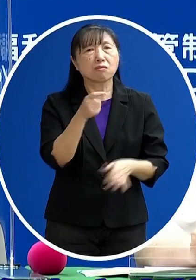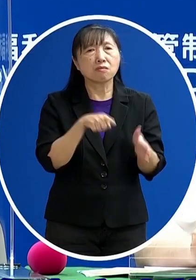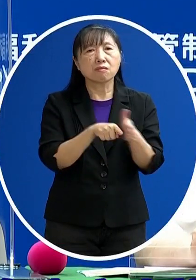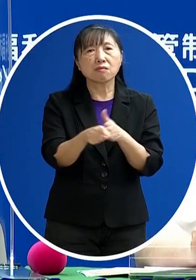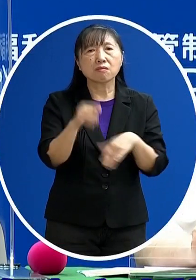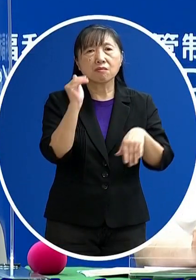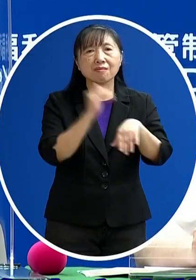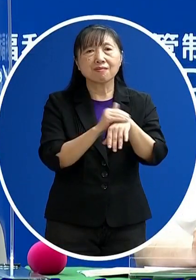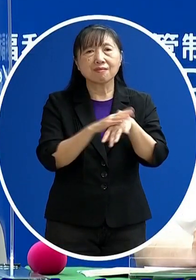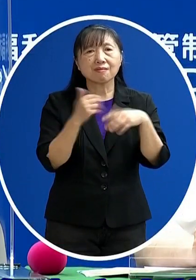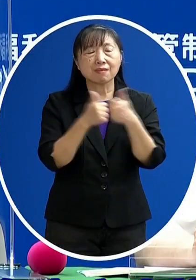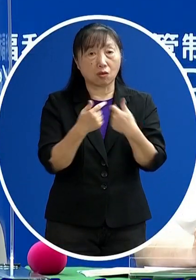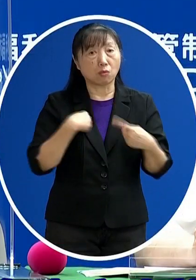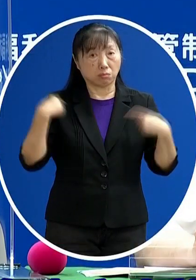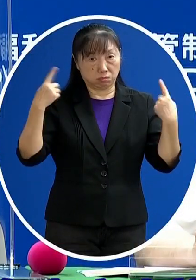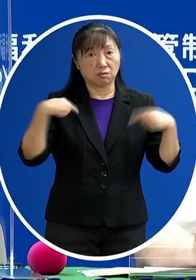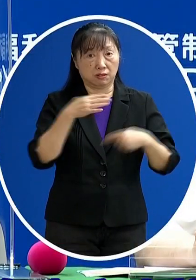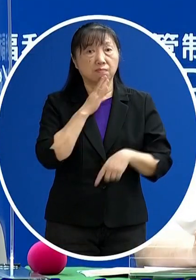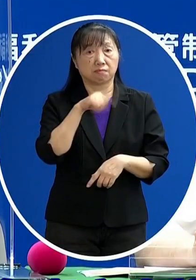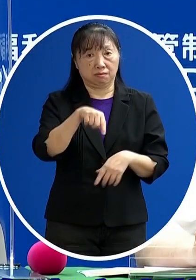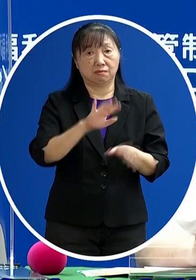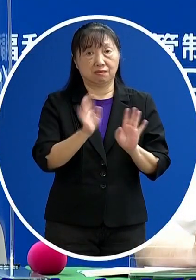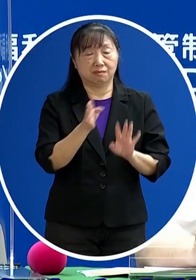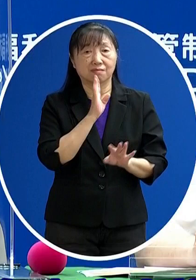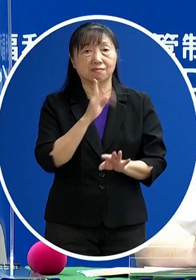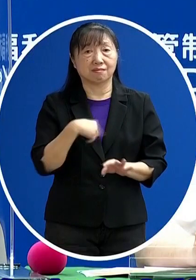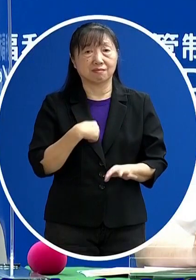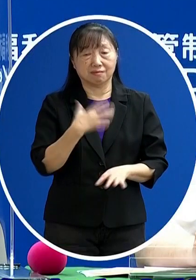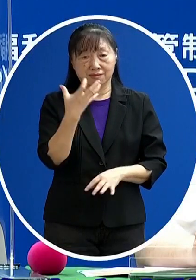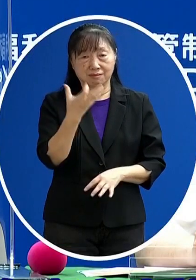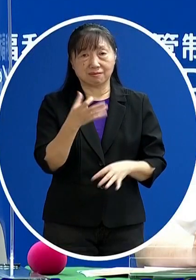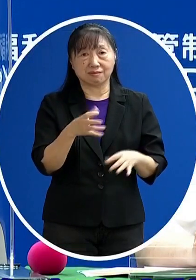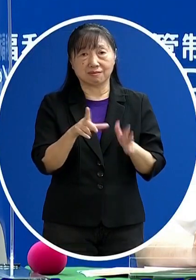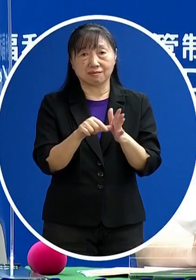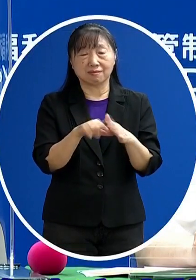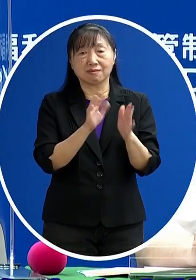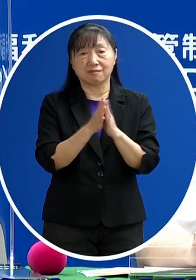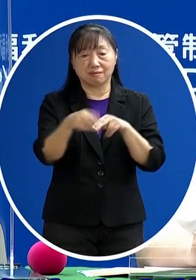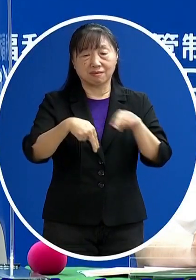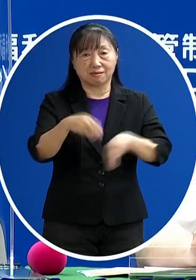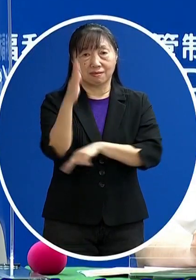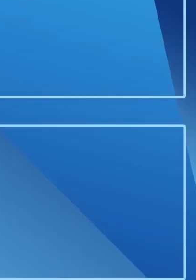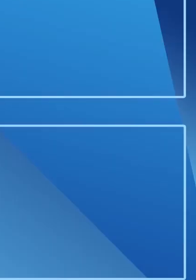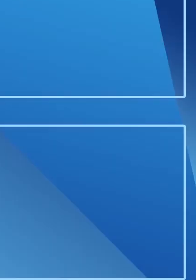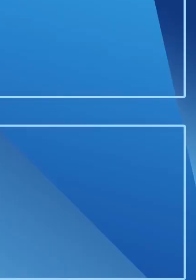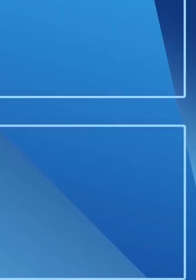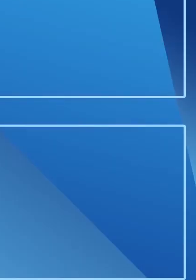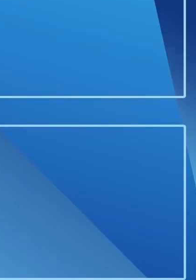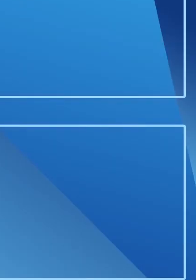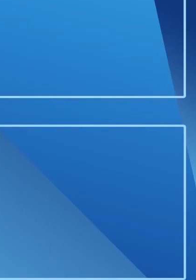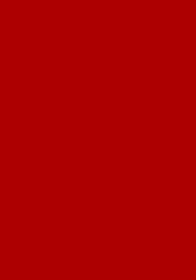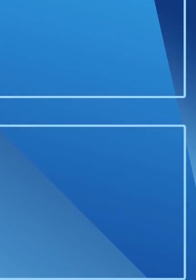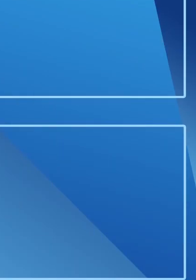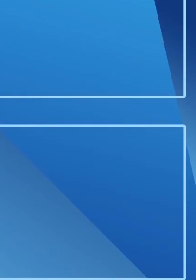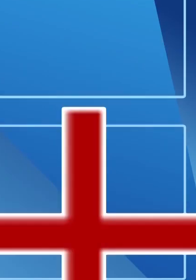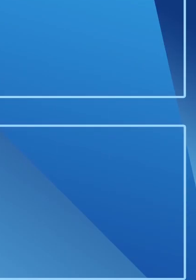我们很多次都没有专家会议，我们指引大部分都是在行政上面做考量。